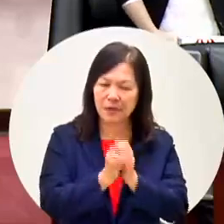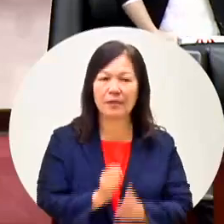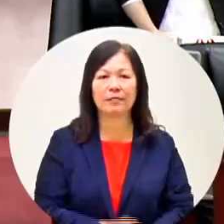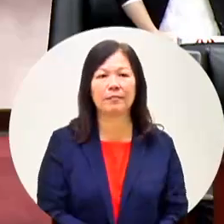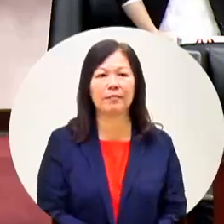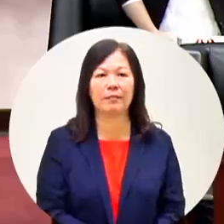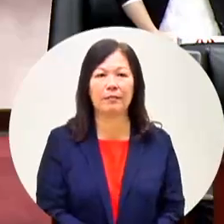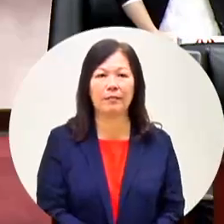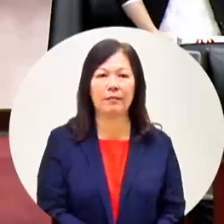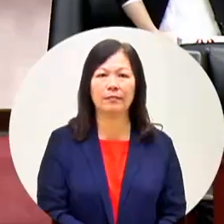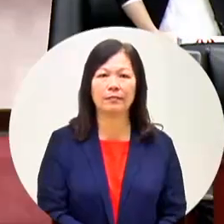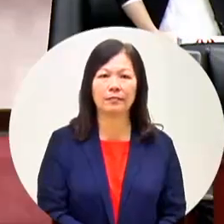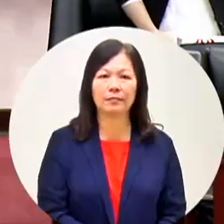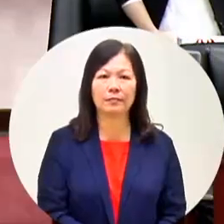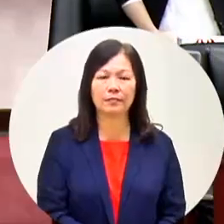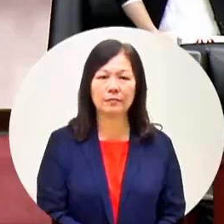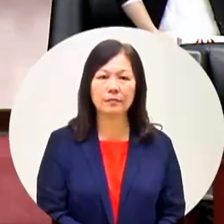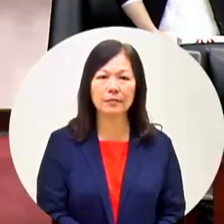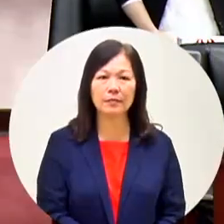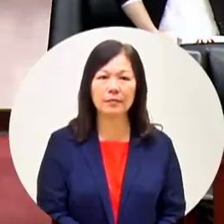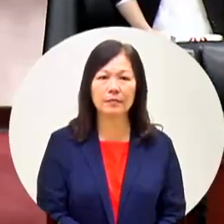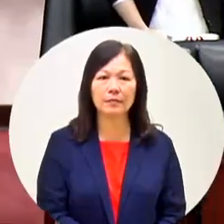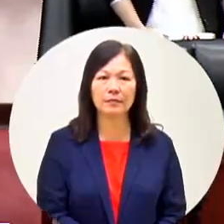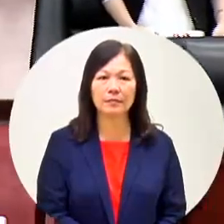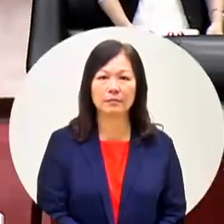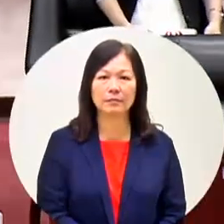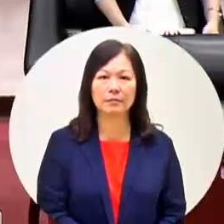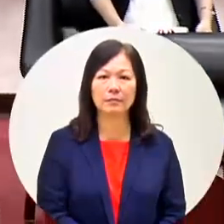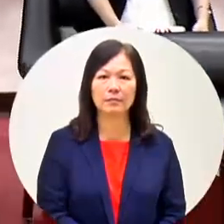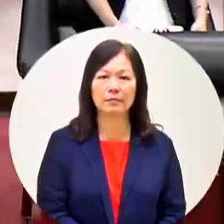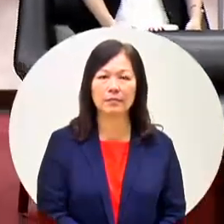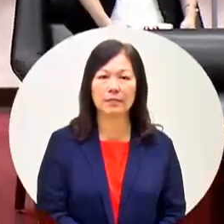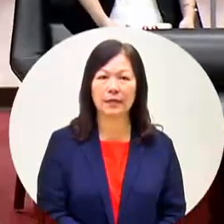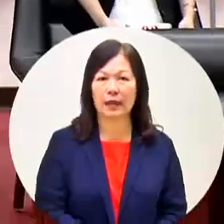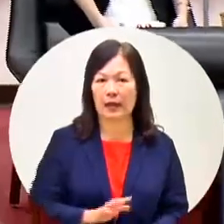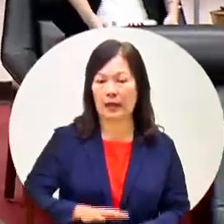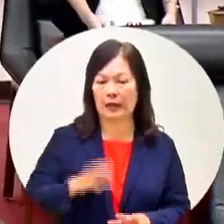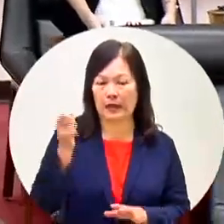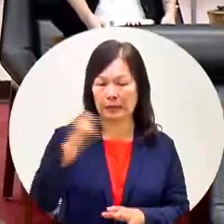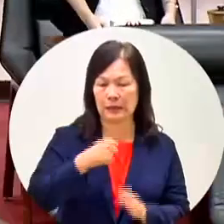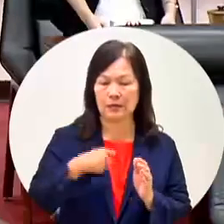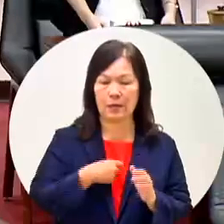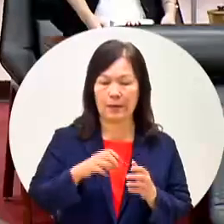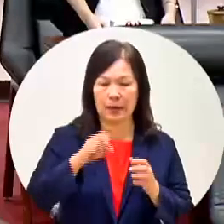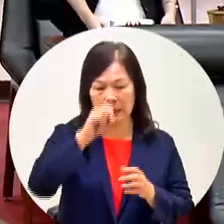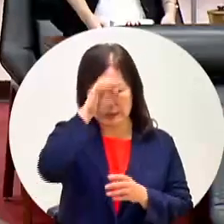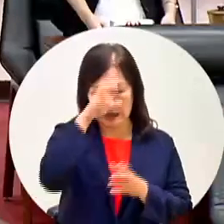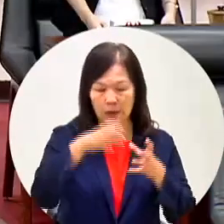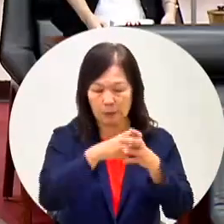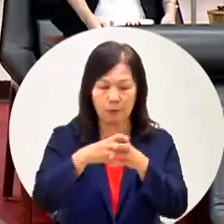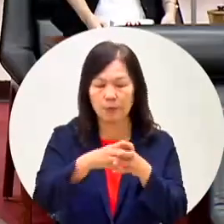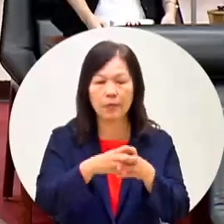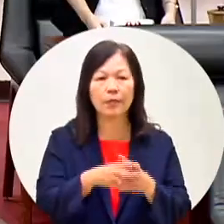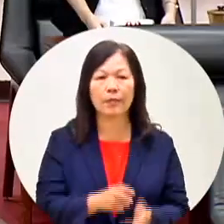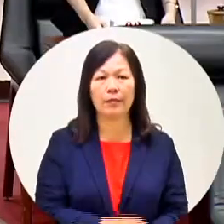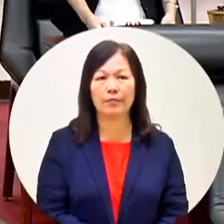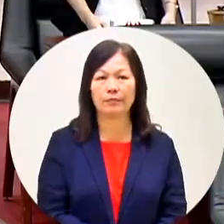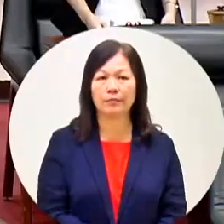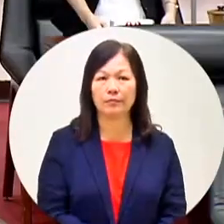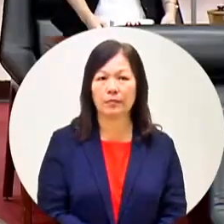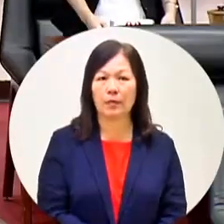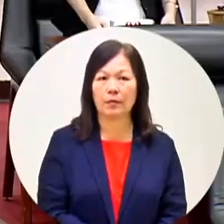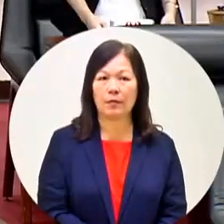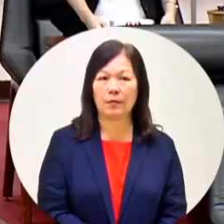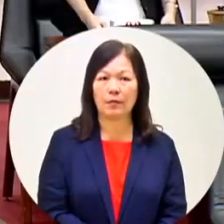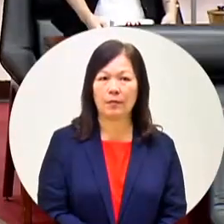好，啊，伫遮。迄、那个下载，阮党团有摕足济你要竞选时